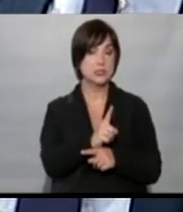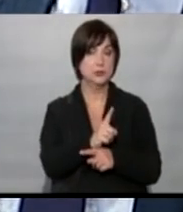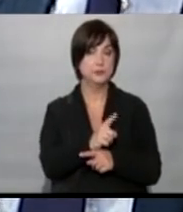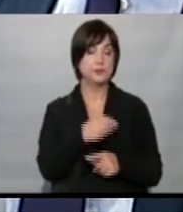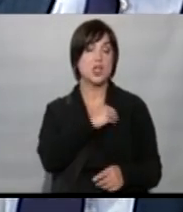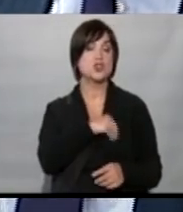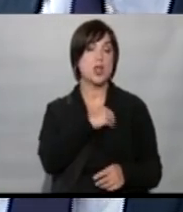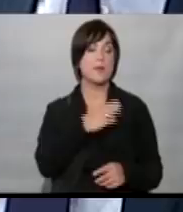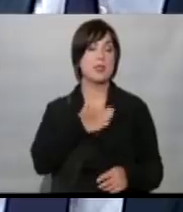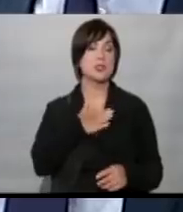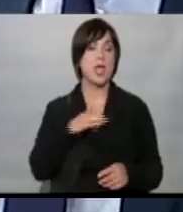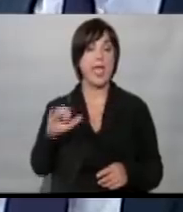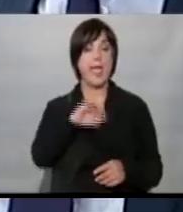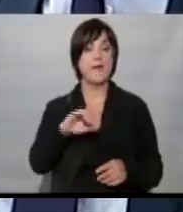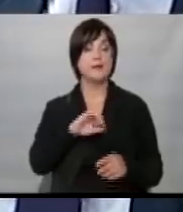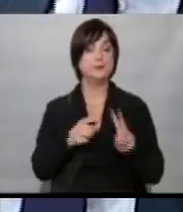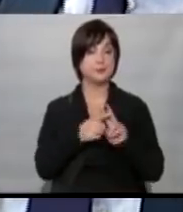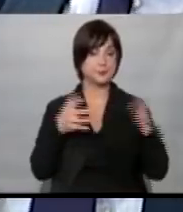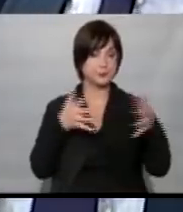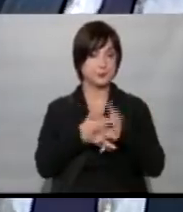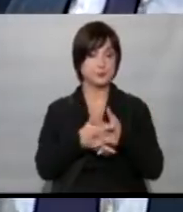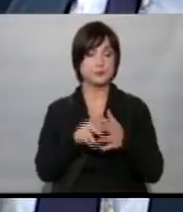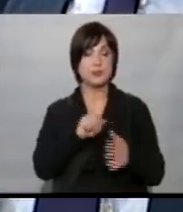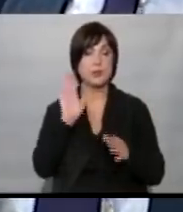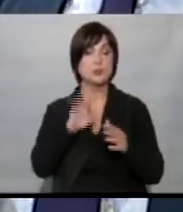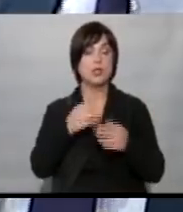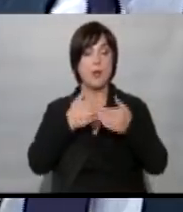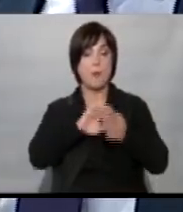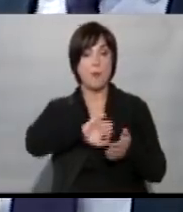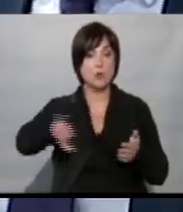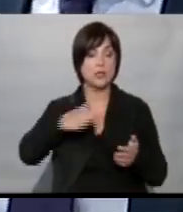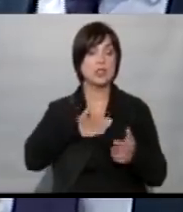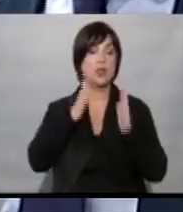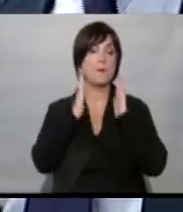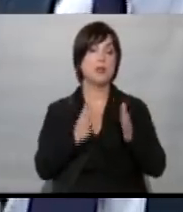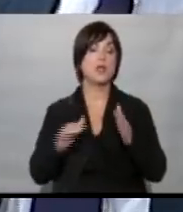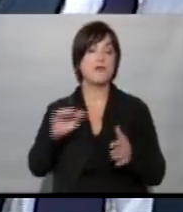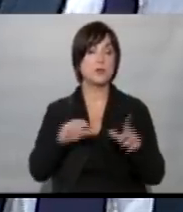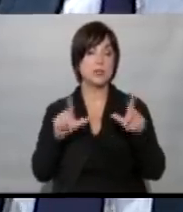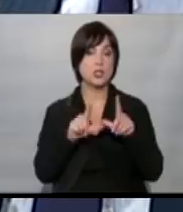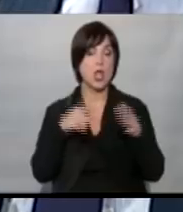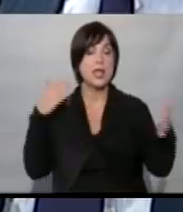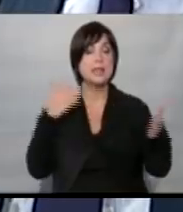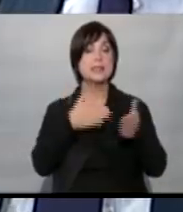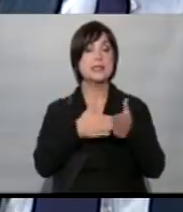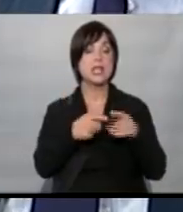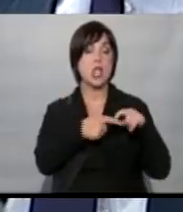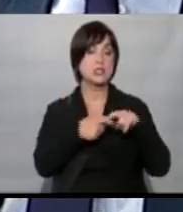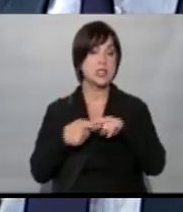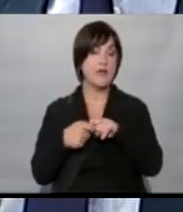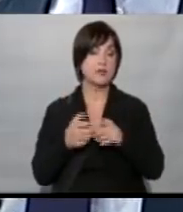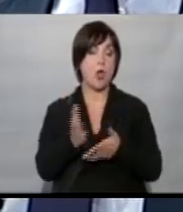на желбата наша за европските интеграции, тие не може да се гледаат изолирано од нашиот пат кон Европската Унија, директно зависат